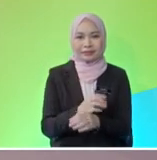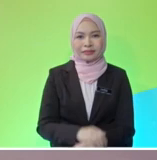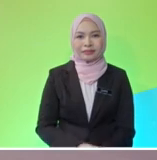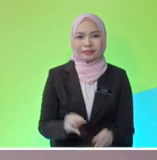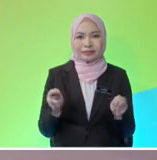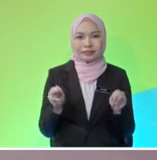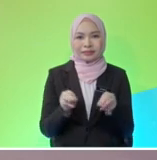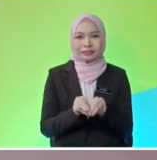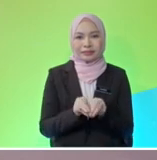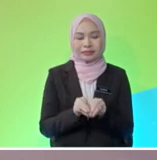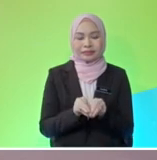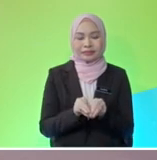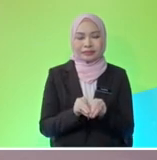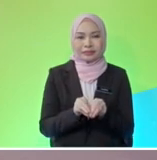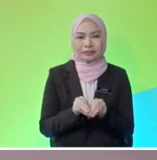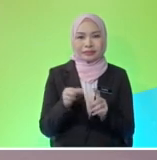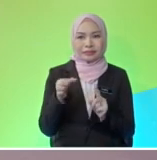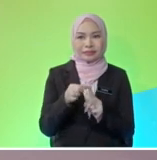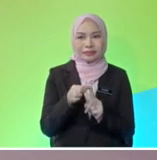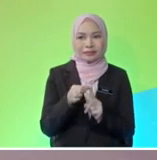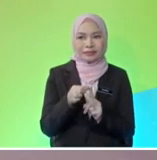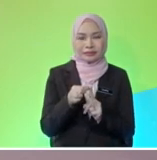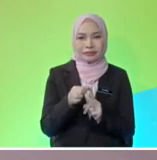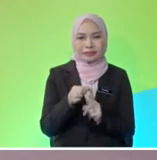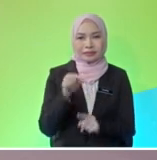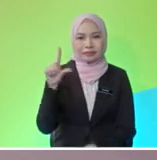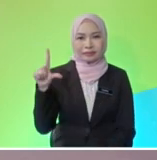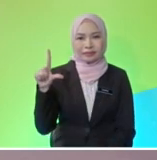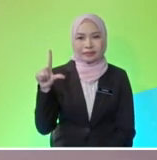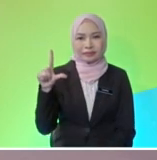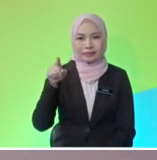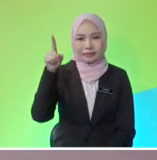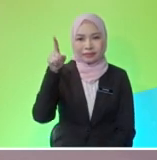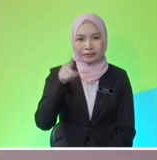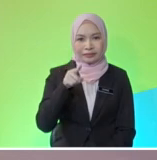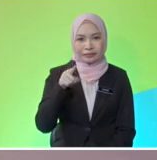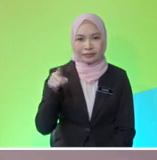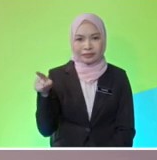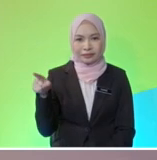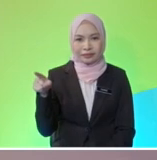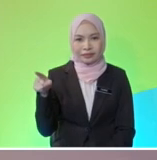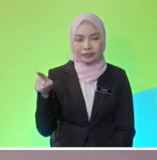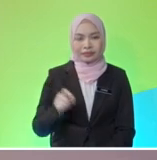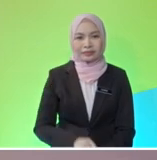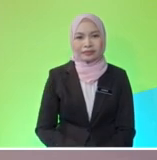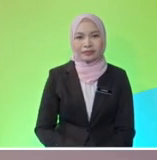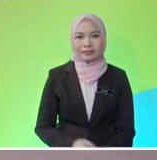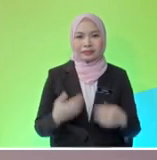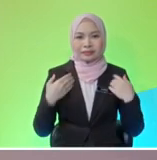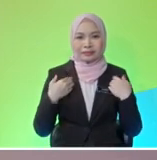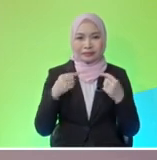seolah-olah macam huruf L dekat sini. Sengit sikit. Kemudian, dia ada